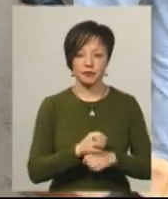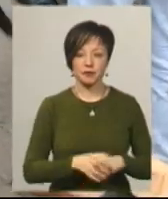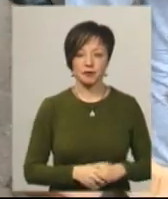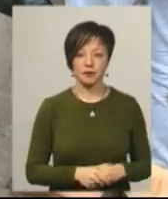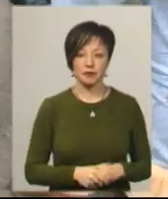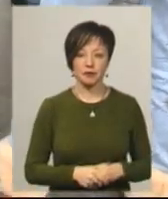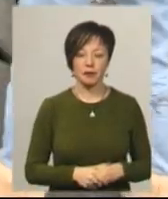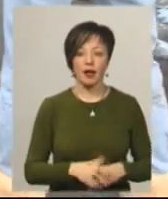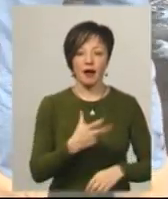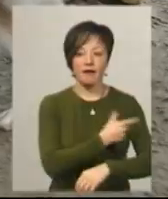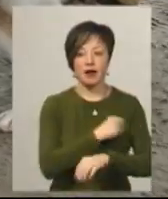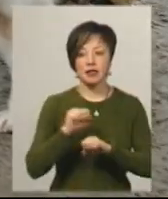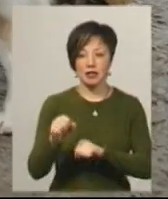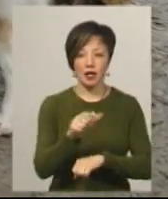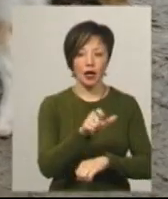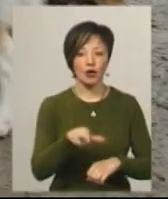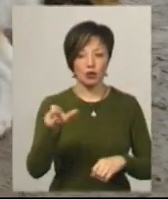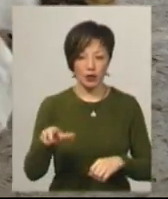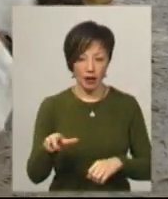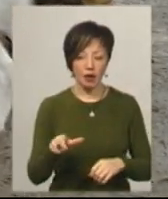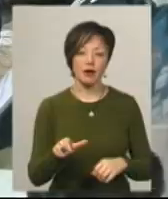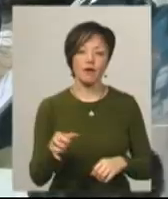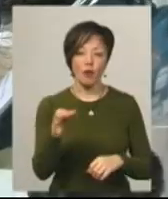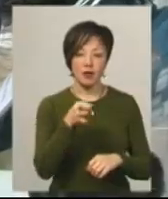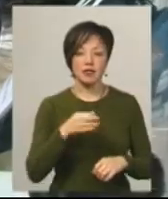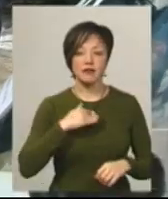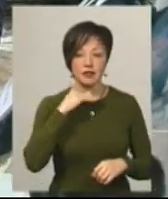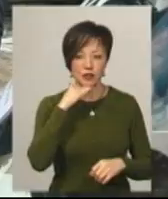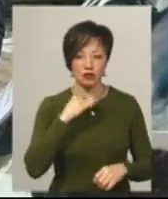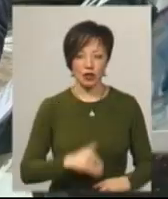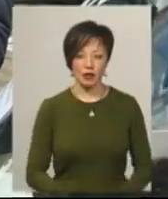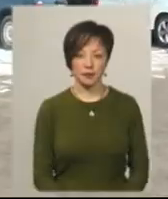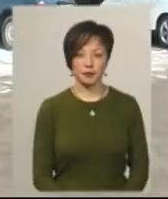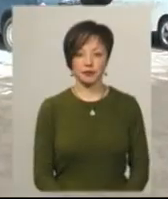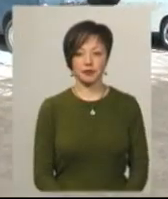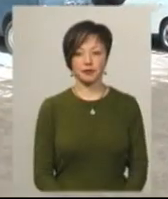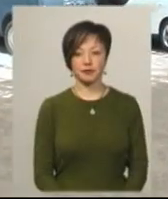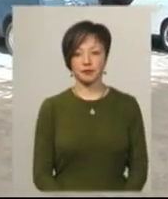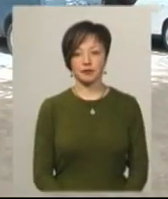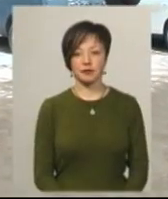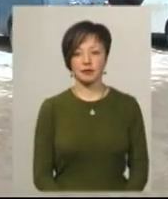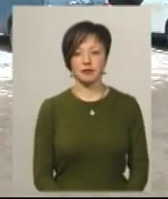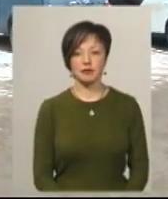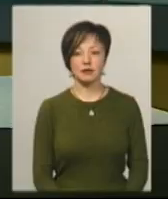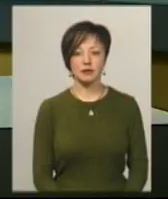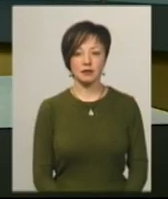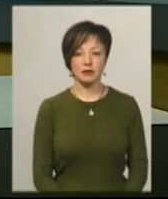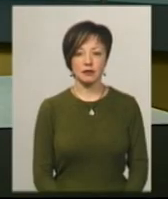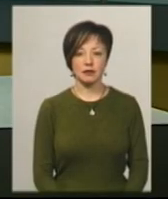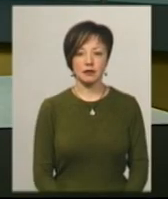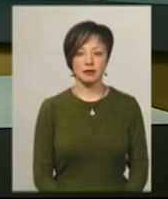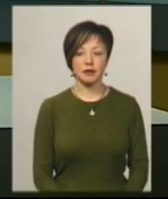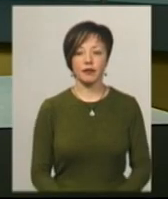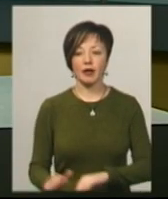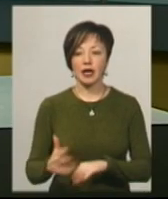Ганна Замрій. Вакцин для людей в області проти сказу вистачає. Анастасія Збродова, Юрій Чорний. Новини на Суспільному. Хмельницький.